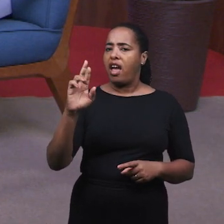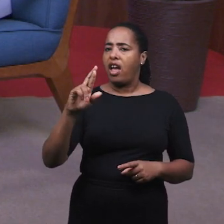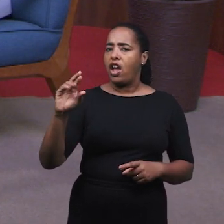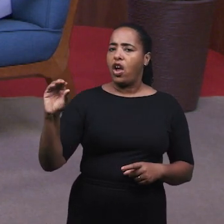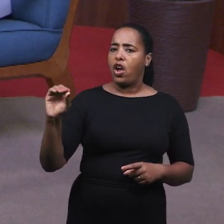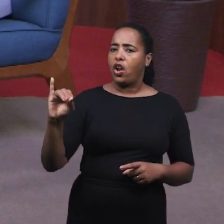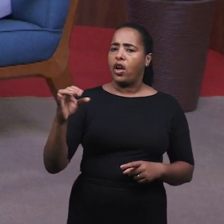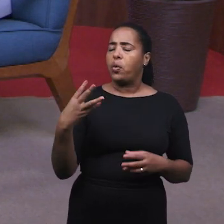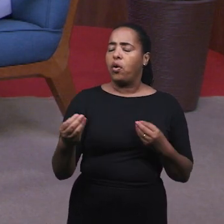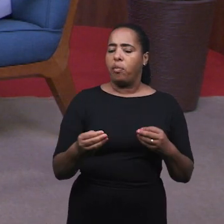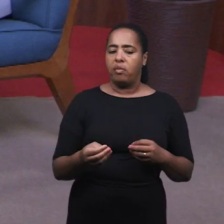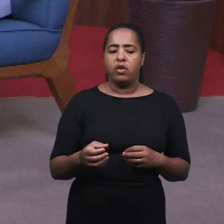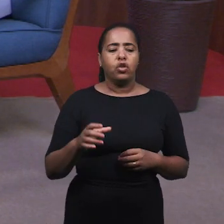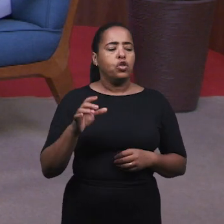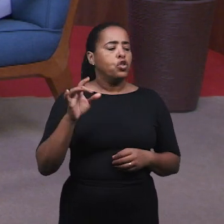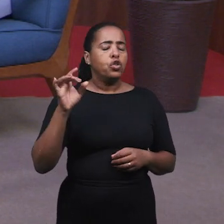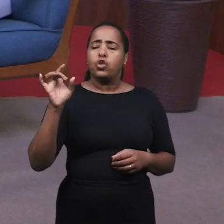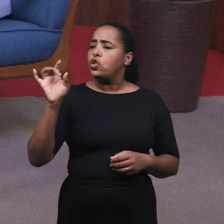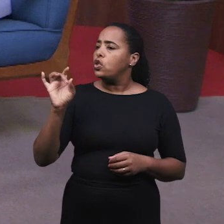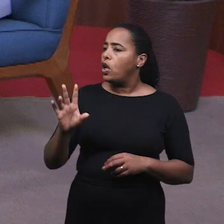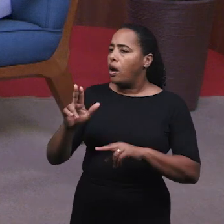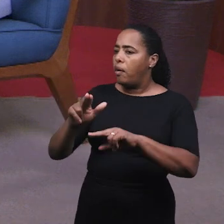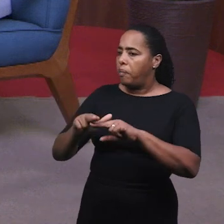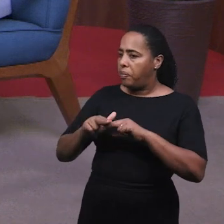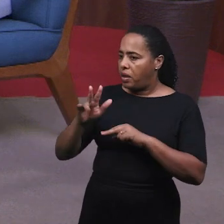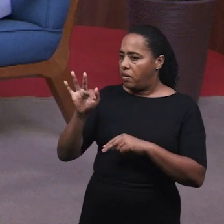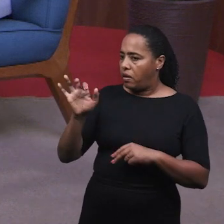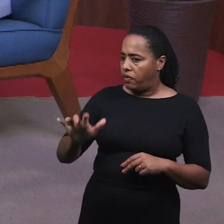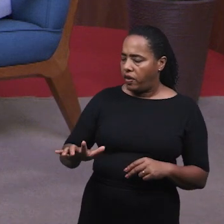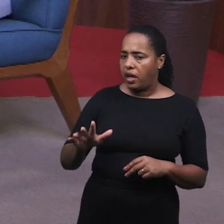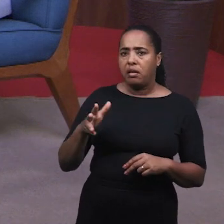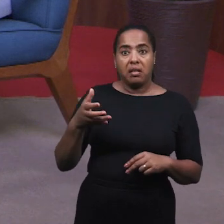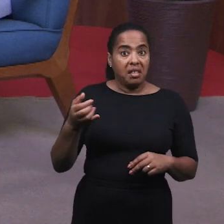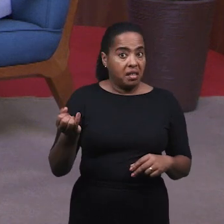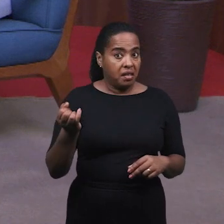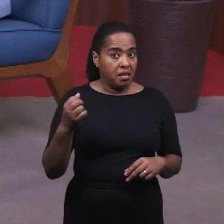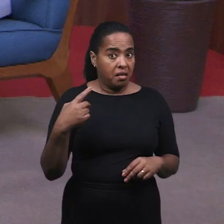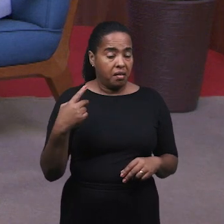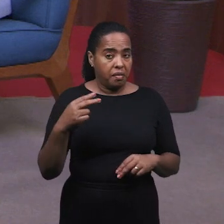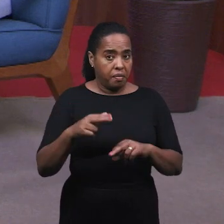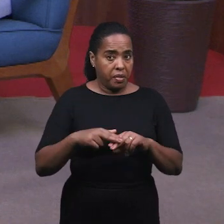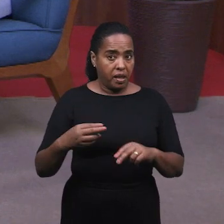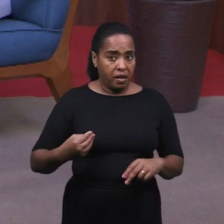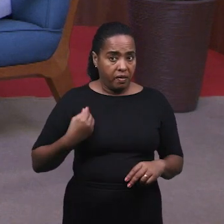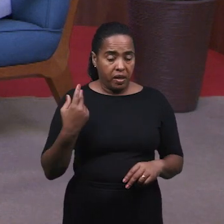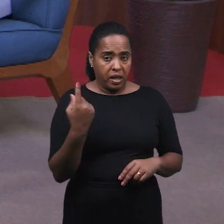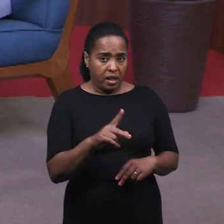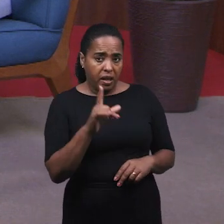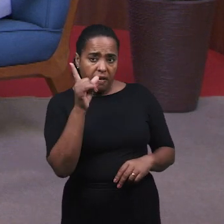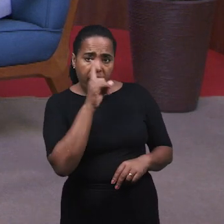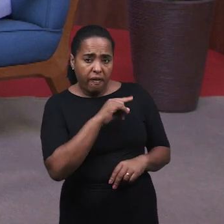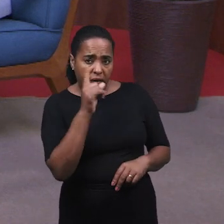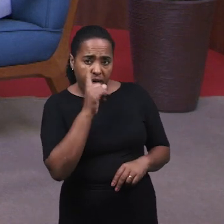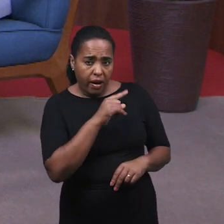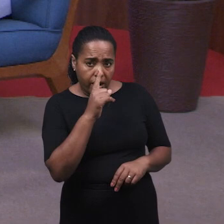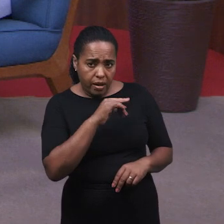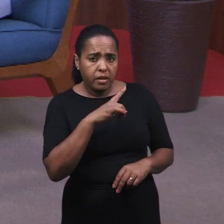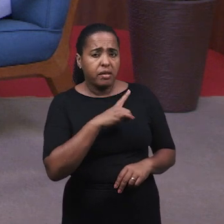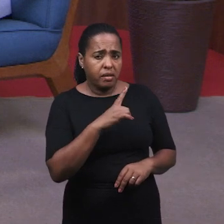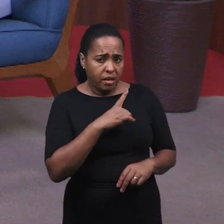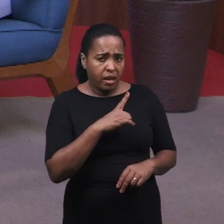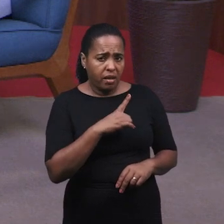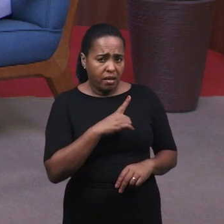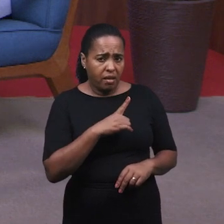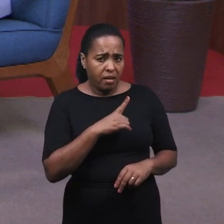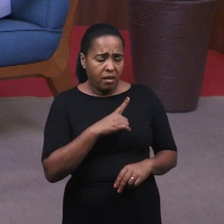Parce que si on va regarder sa vie ou d'autres, on va retrouver des failles, quelques-unes très graves.